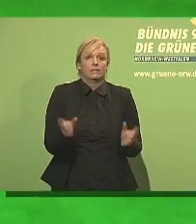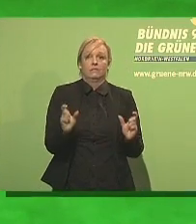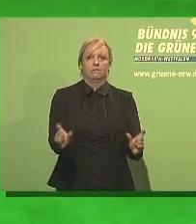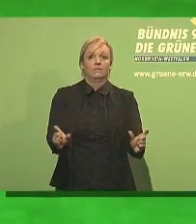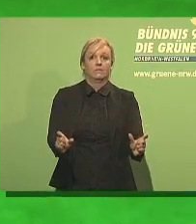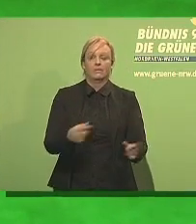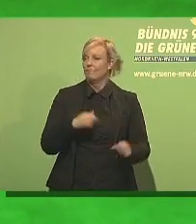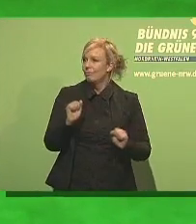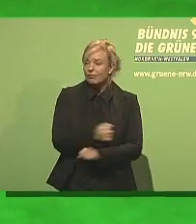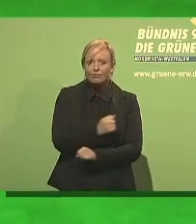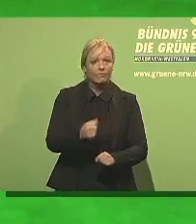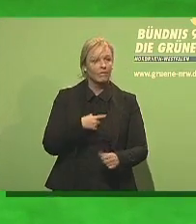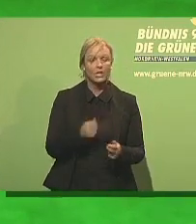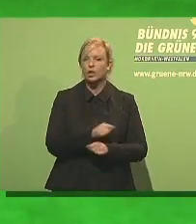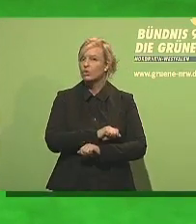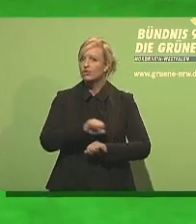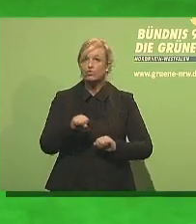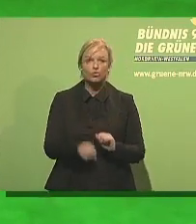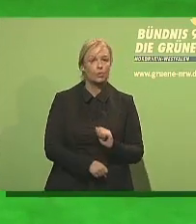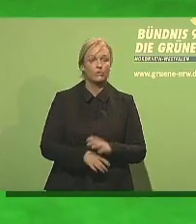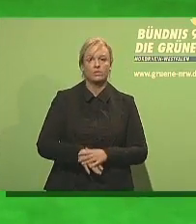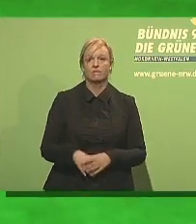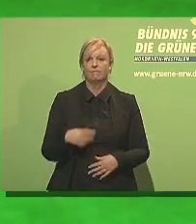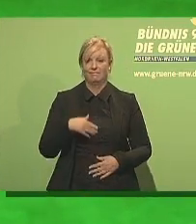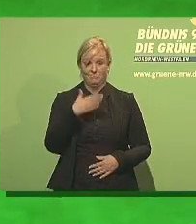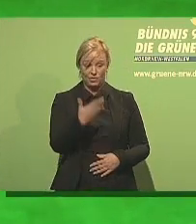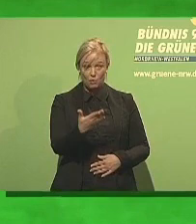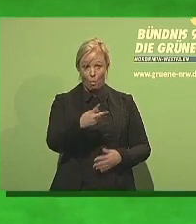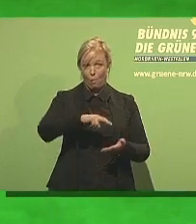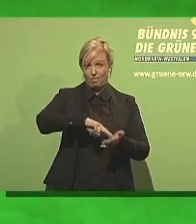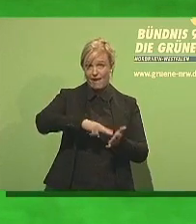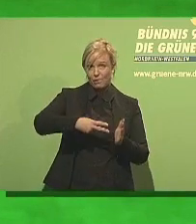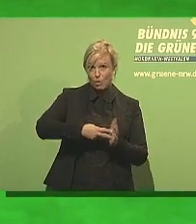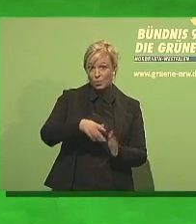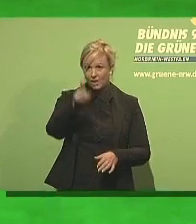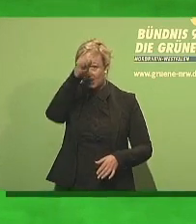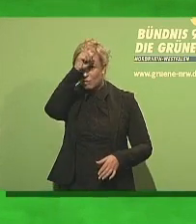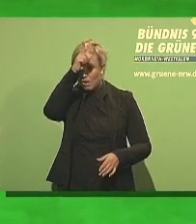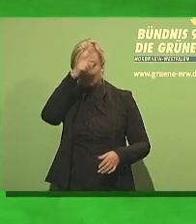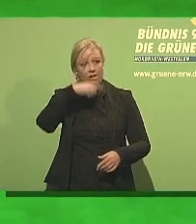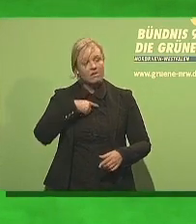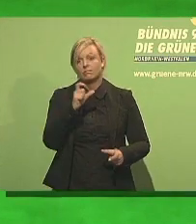damit muss Schluss sein. Wir müssen endlich diese absurde Technologie in Deutschland